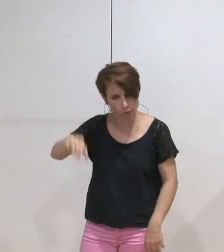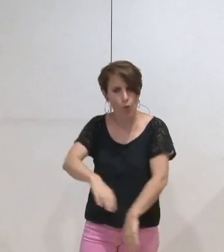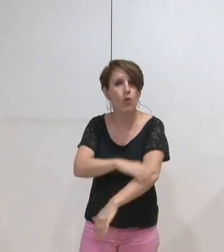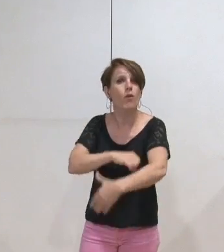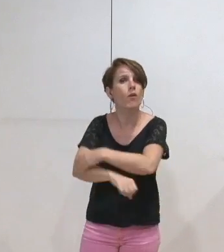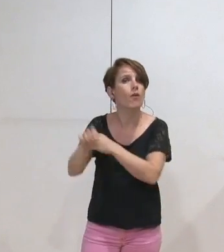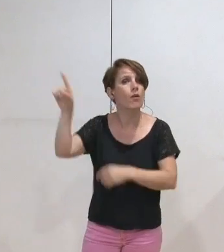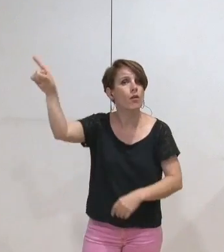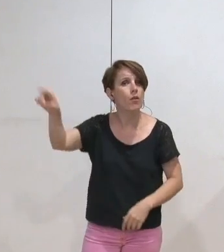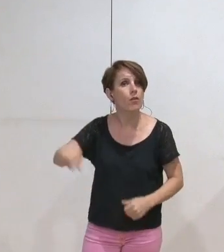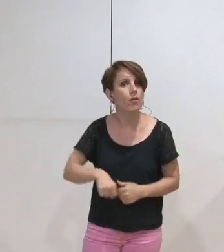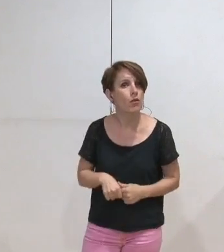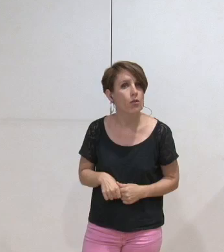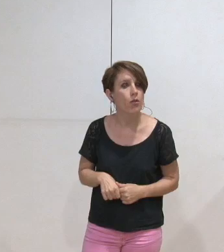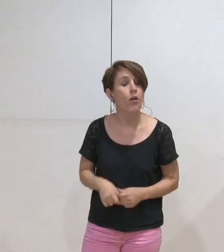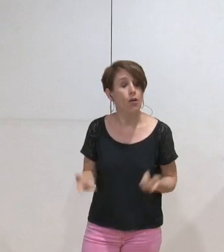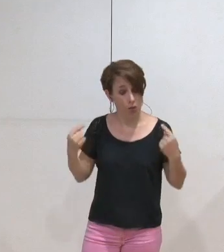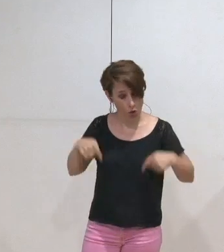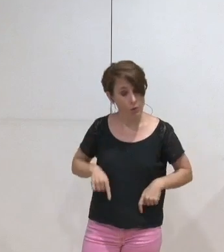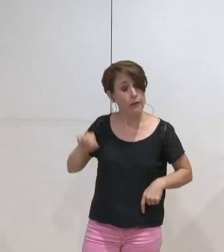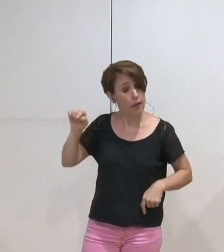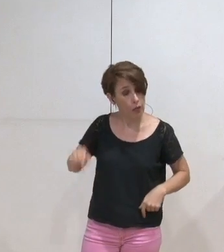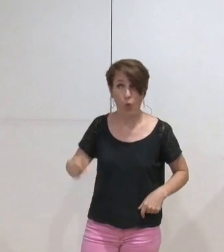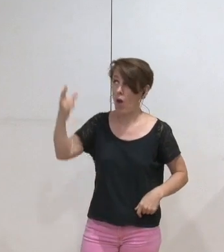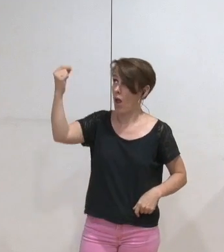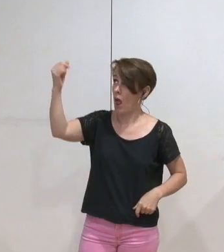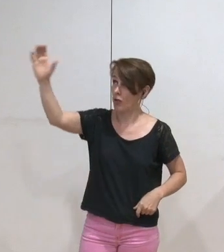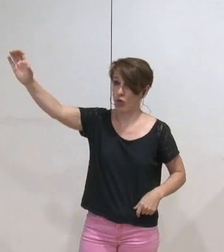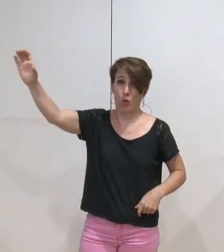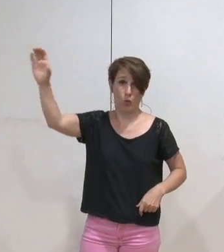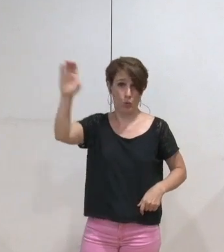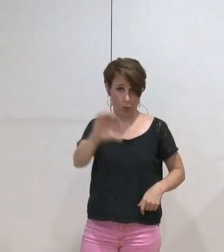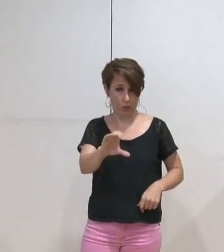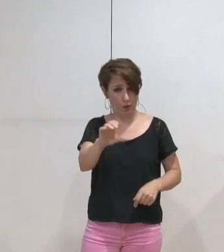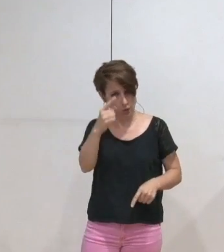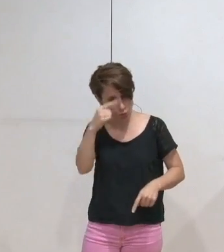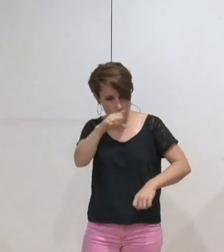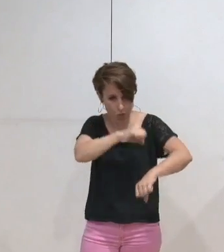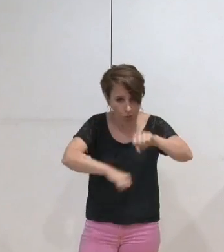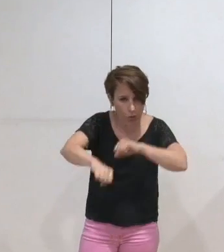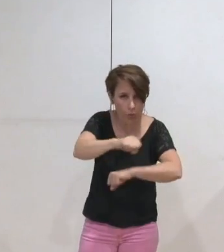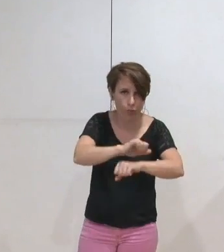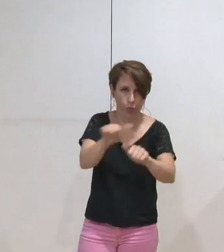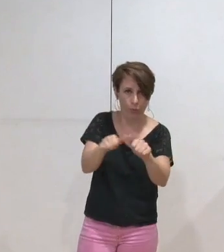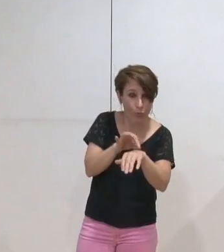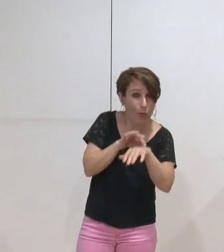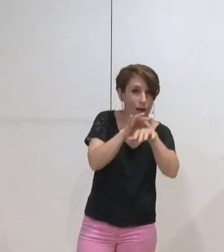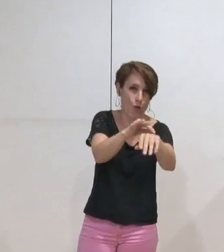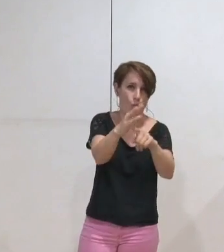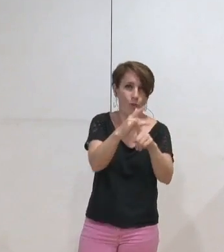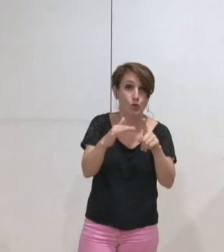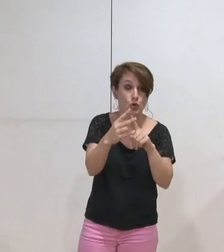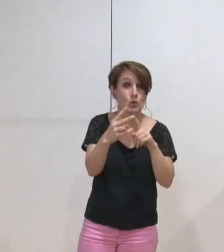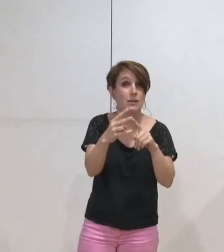nous demandons à l'état de débloquer les financements nécessaires à l'application complète de la circulaire pour l'accompagnement social et le relogement de